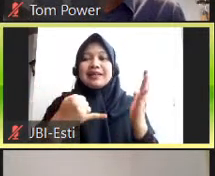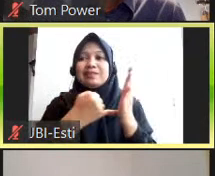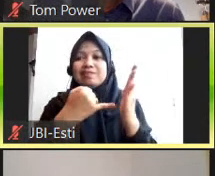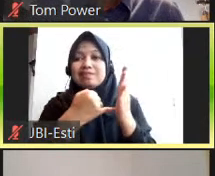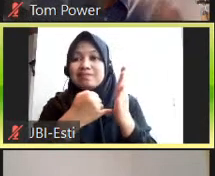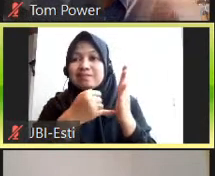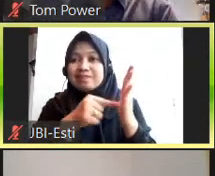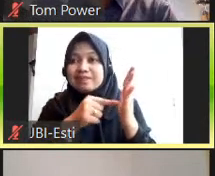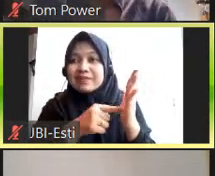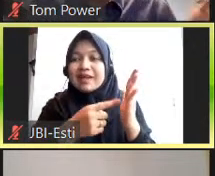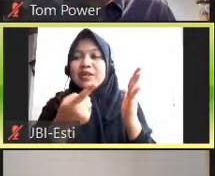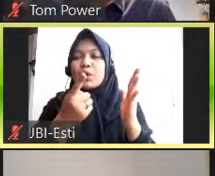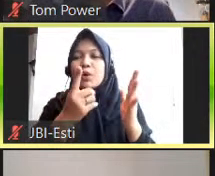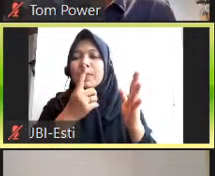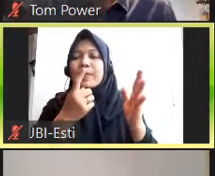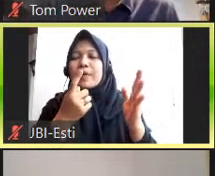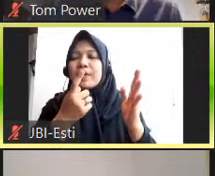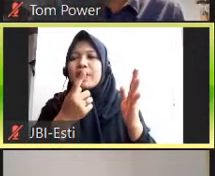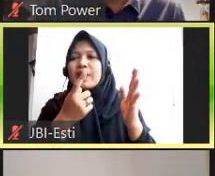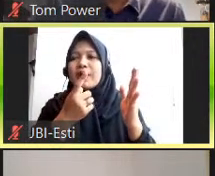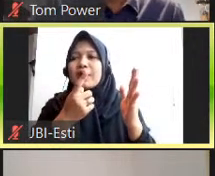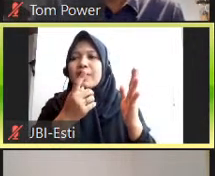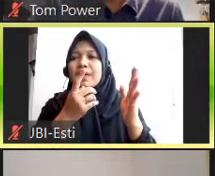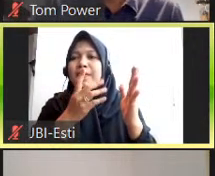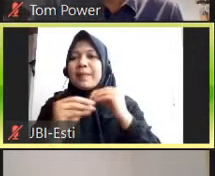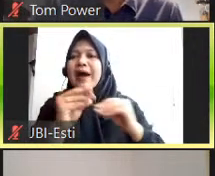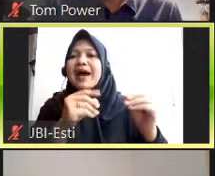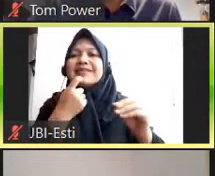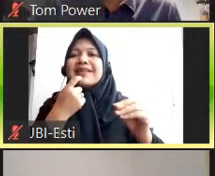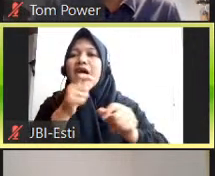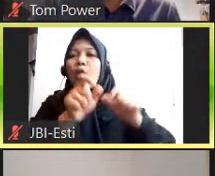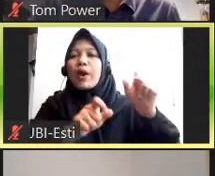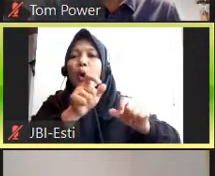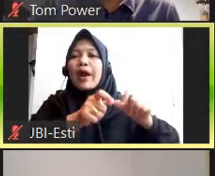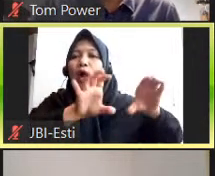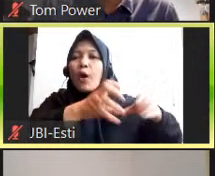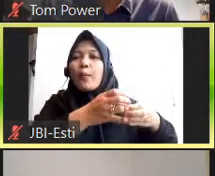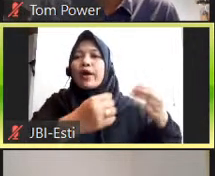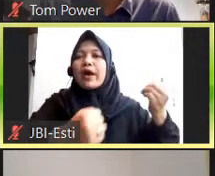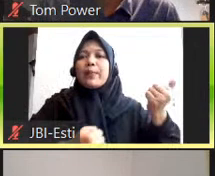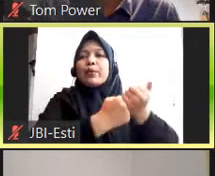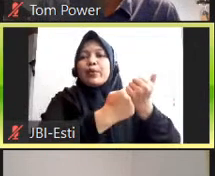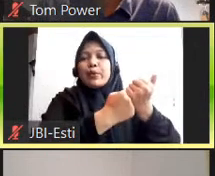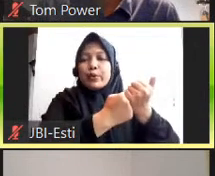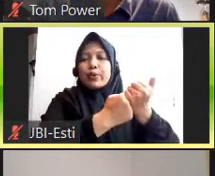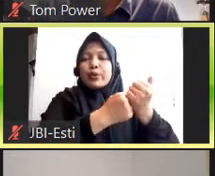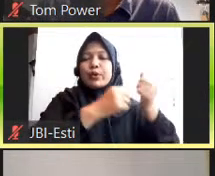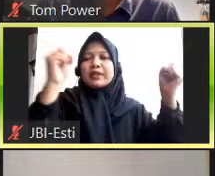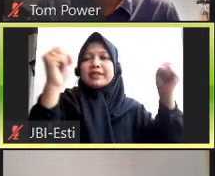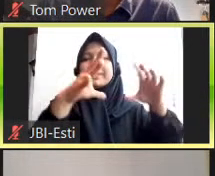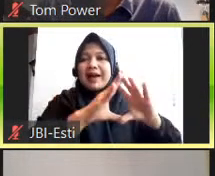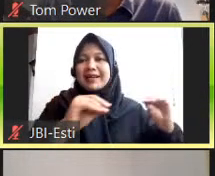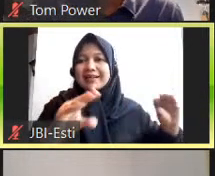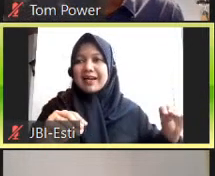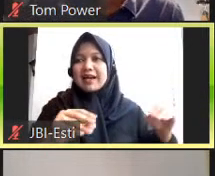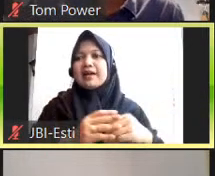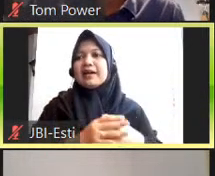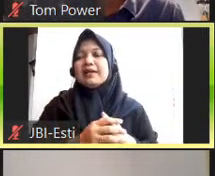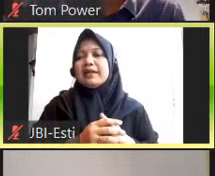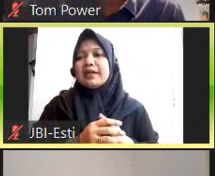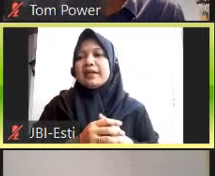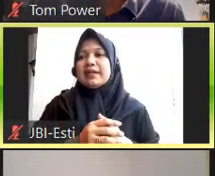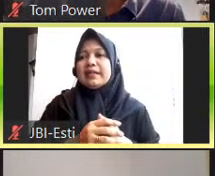prokerja. Barisan prokerja itu juga ada representasinya nanti di platform lain, selain di Facebook, mereka muncul juga di